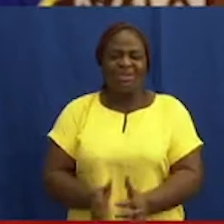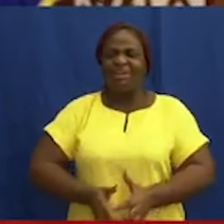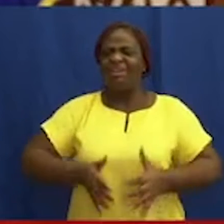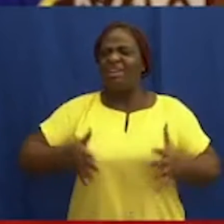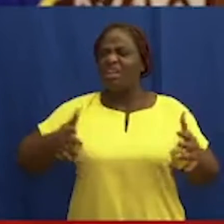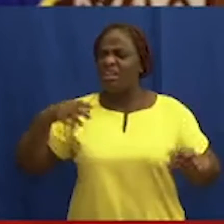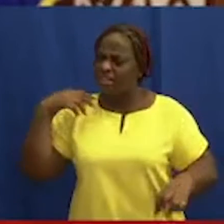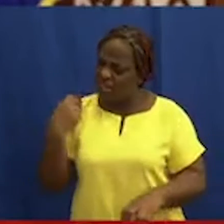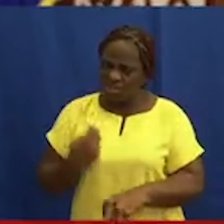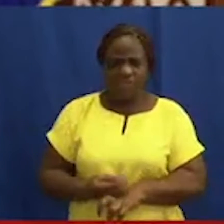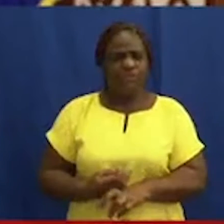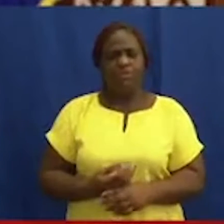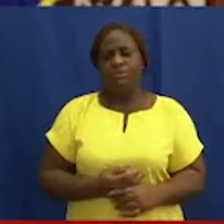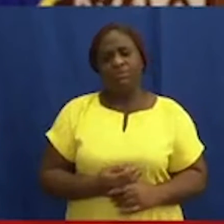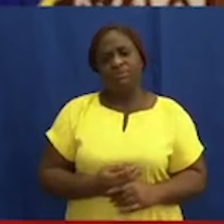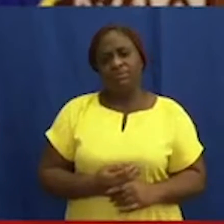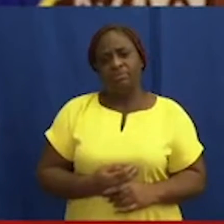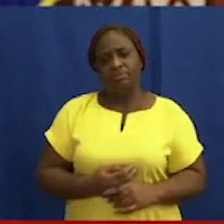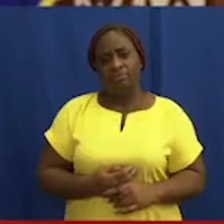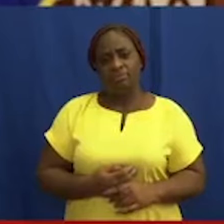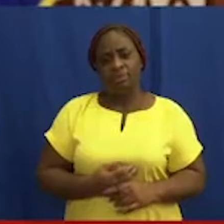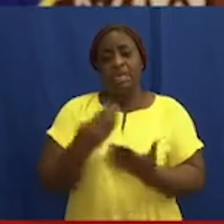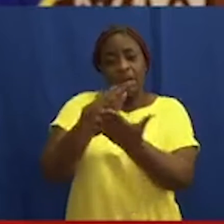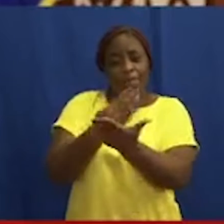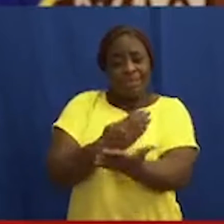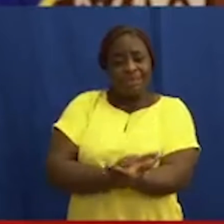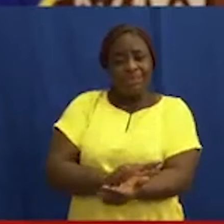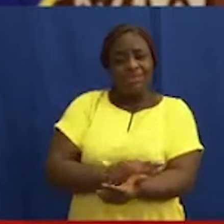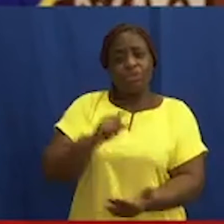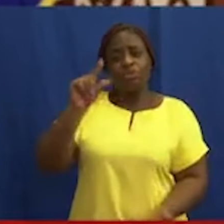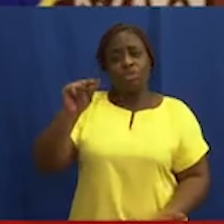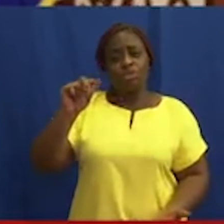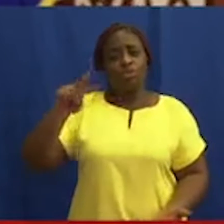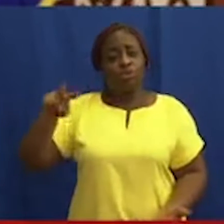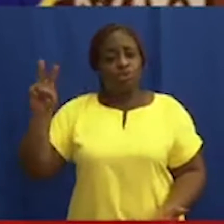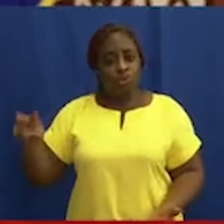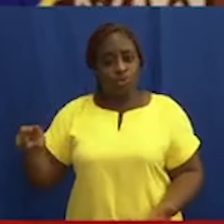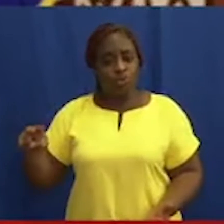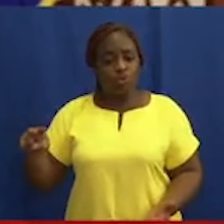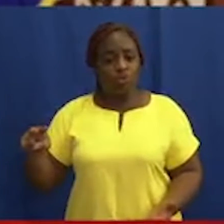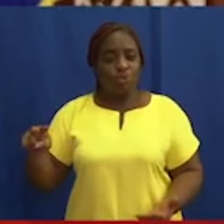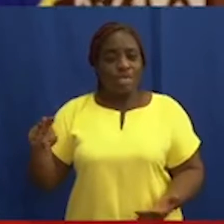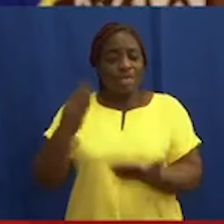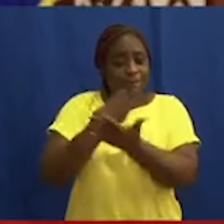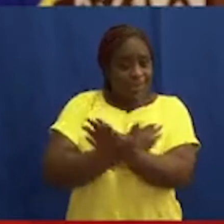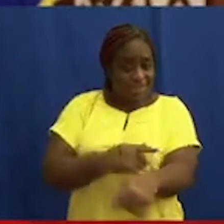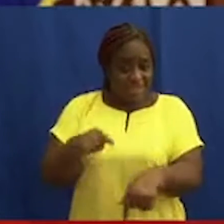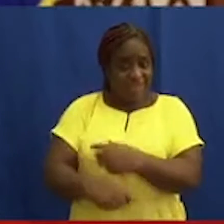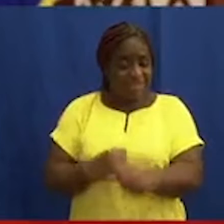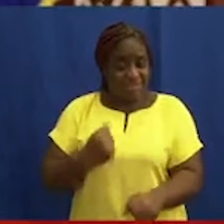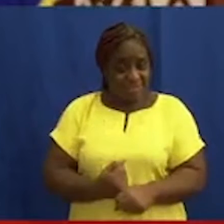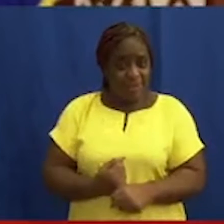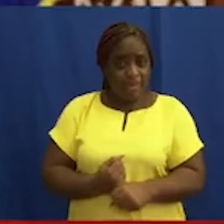kashewa. Kuma ɗan kudaden da muke samu menene abinda za su muna akan basussukan da